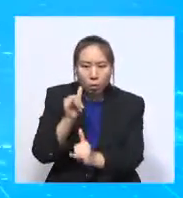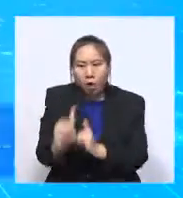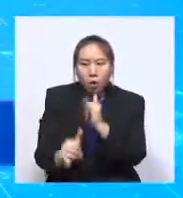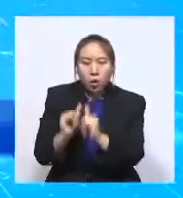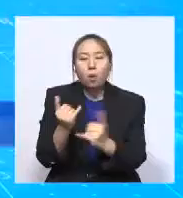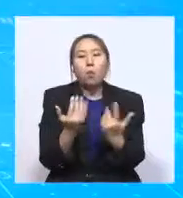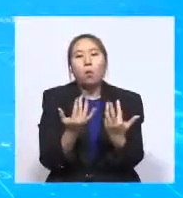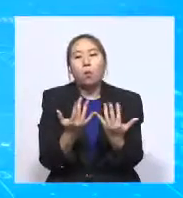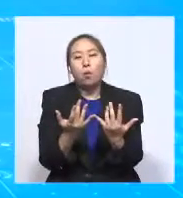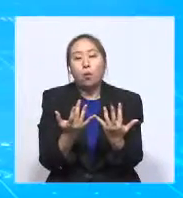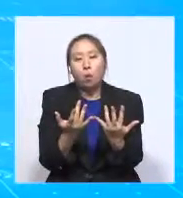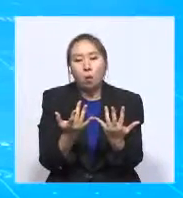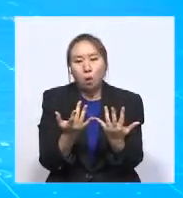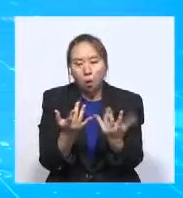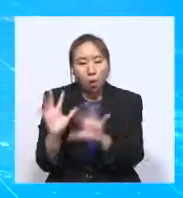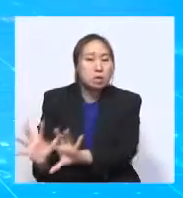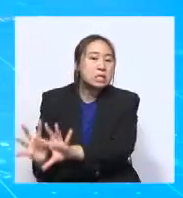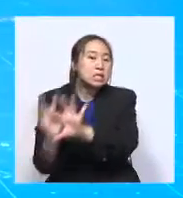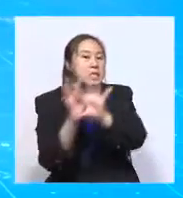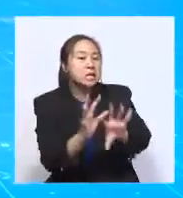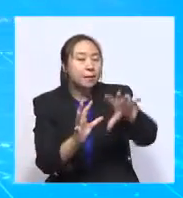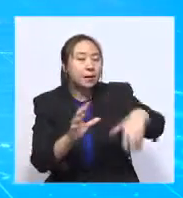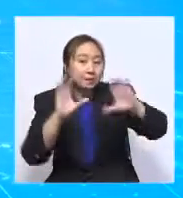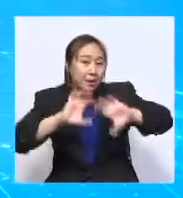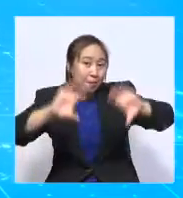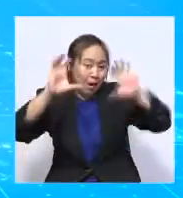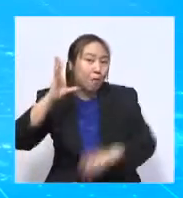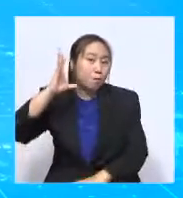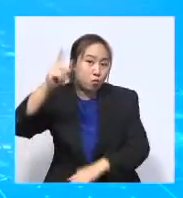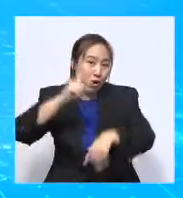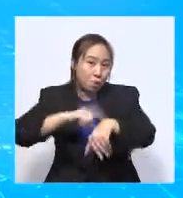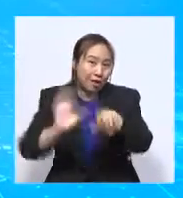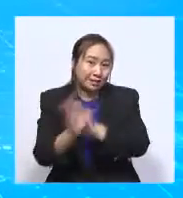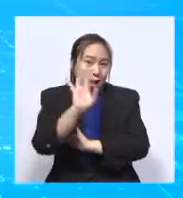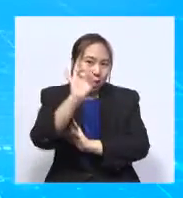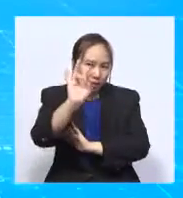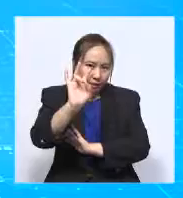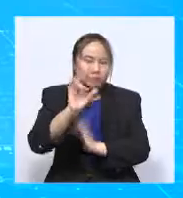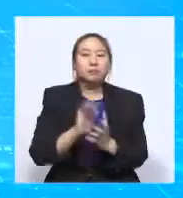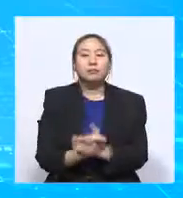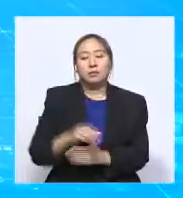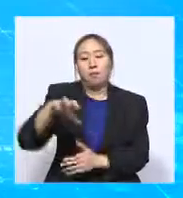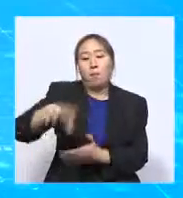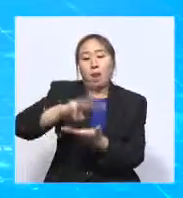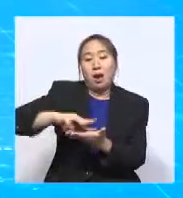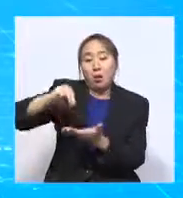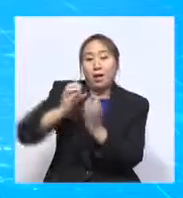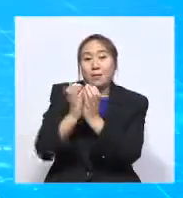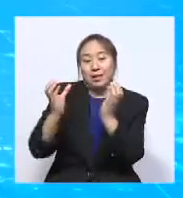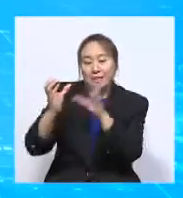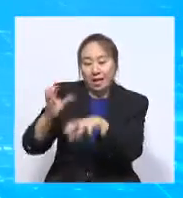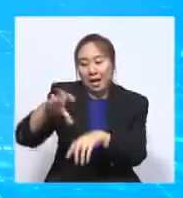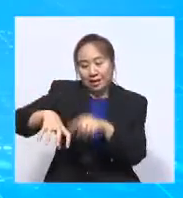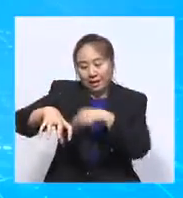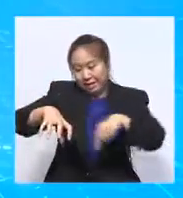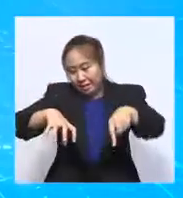าเพื่อจะรอเคลื่อนขบวนไปทำเนียบรัฐบาลในวันพรุ่งนี้เวลา7 นาฬิกาตามกำหนดการนะคะส่วนโดยรอบมหาวิทยาลัยธรรมศาสตร์แล้วก็ที่บริเว